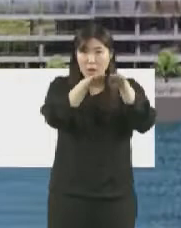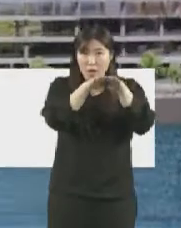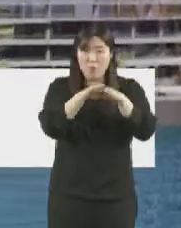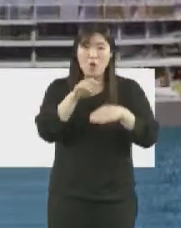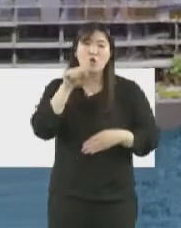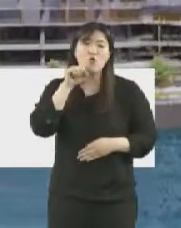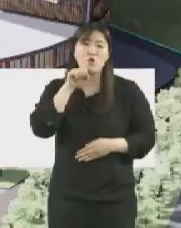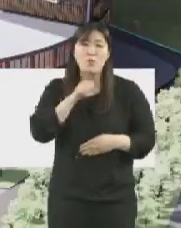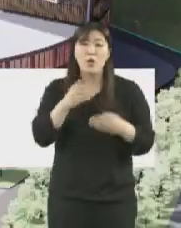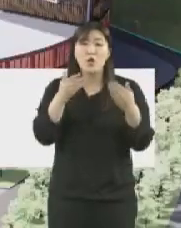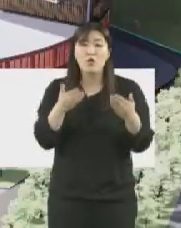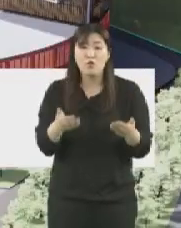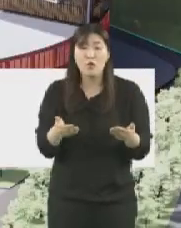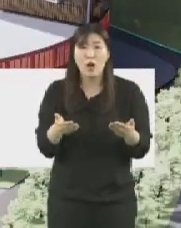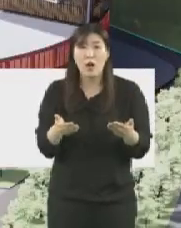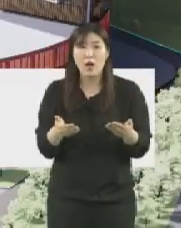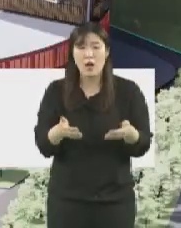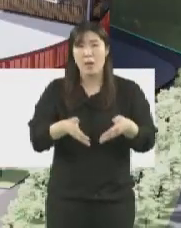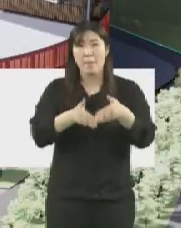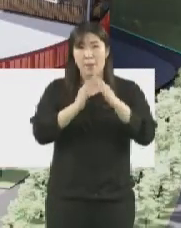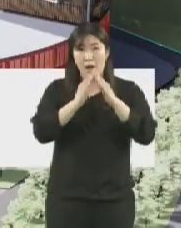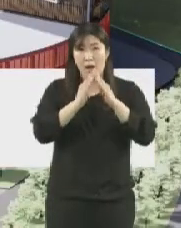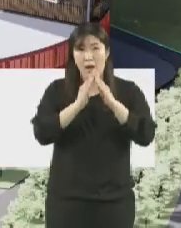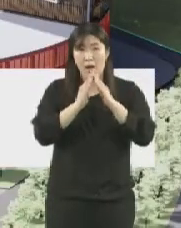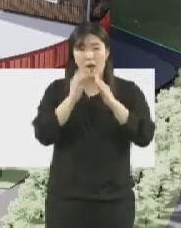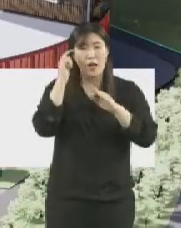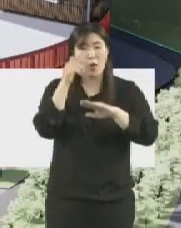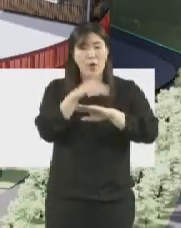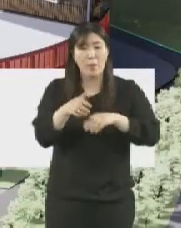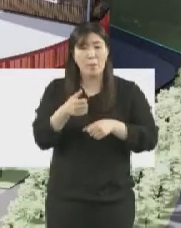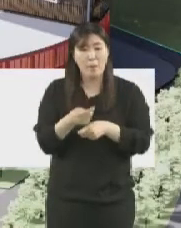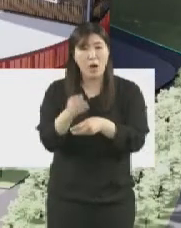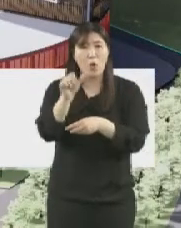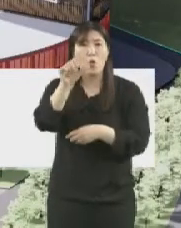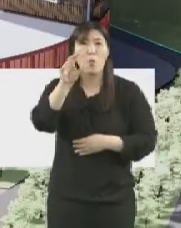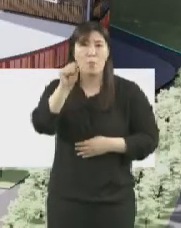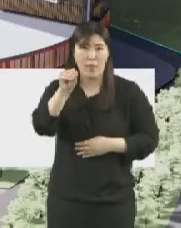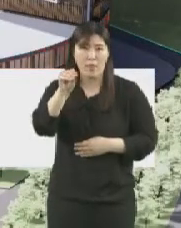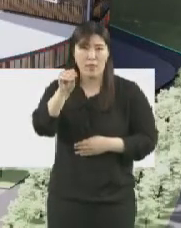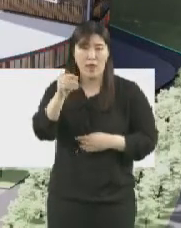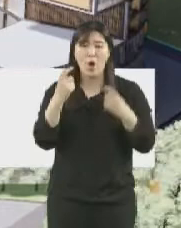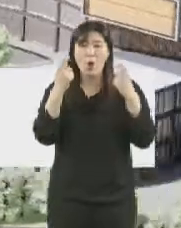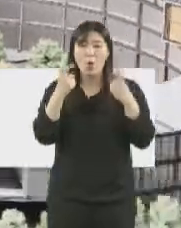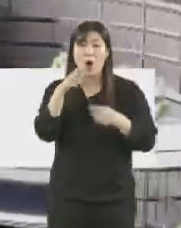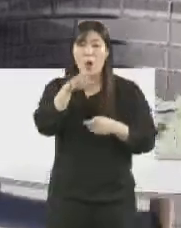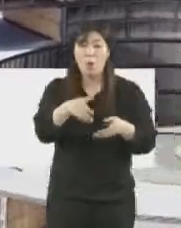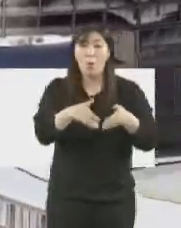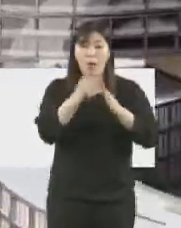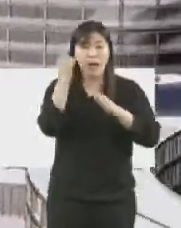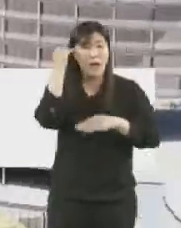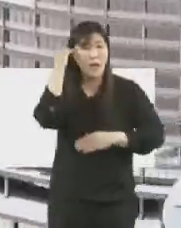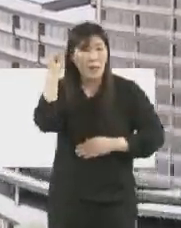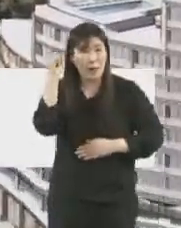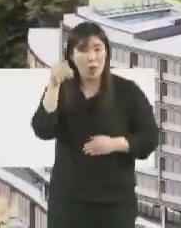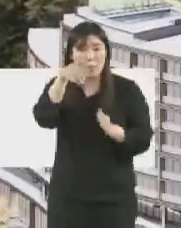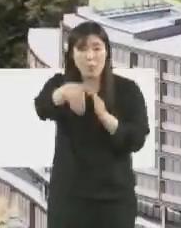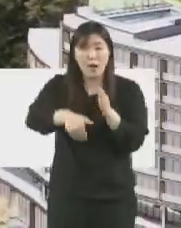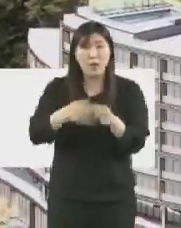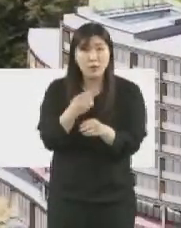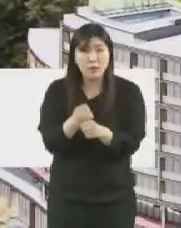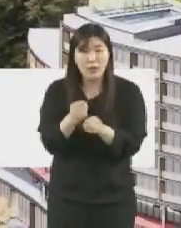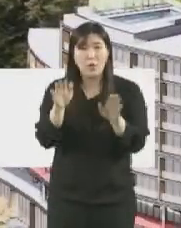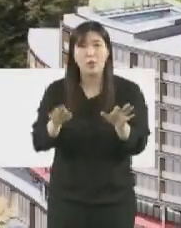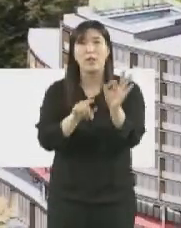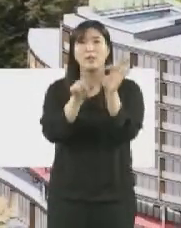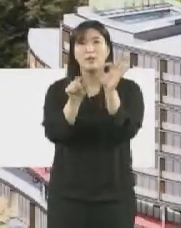16층 의 관광 휴양 시설 등을 갖춘 5 만지고 m 규모의 대규모 관광지를 개발하고 오는 10월 첫삽을